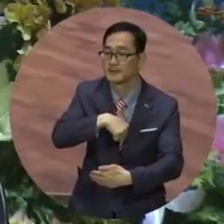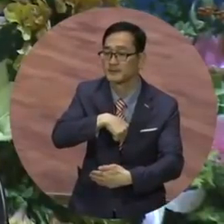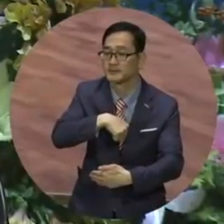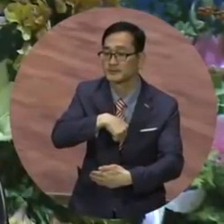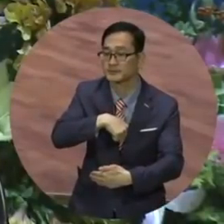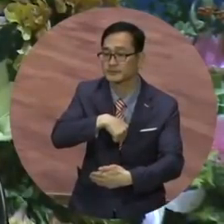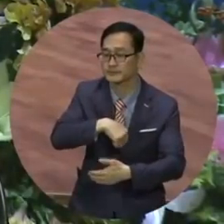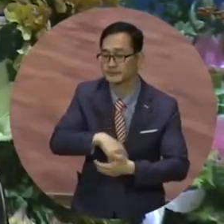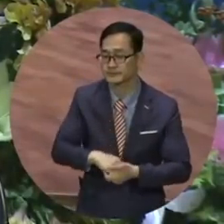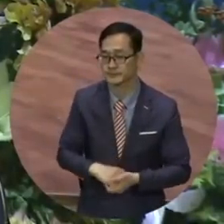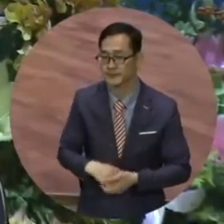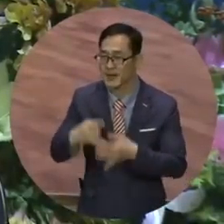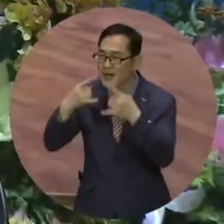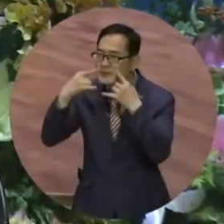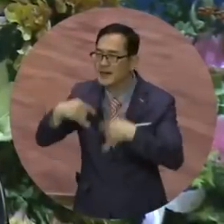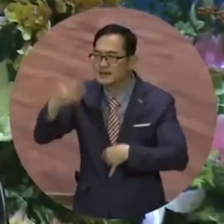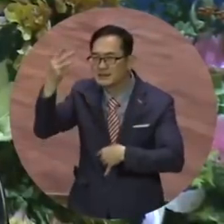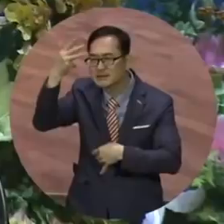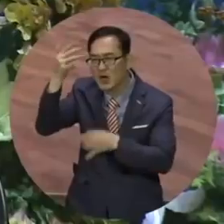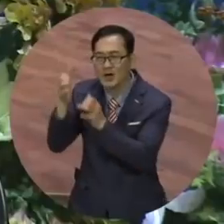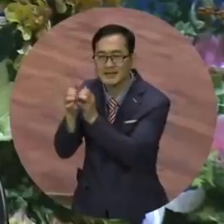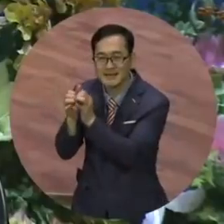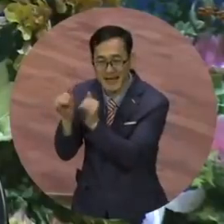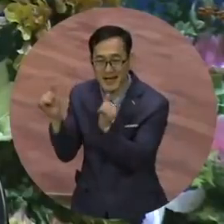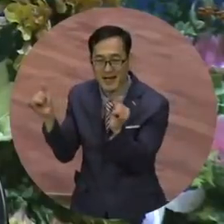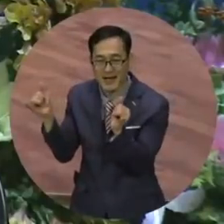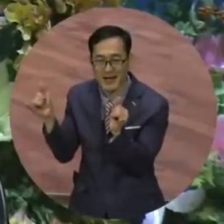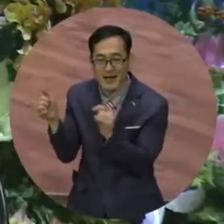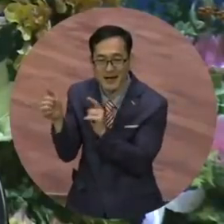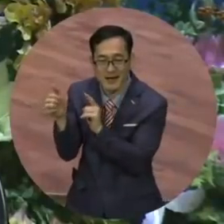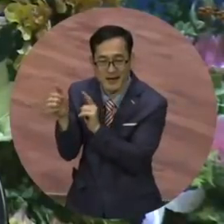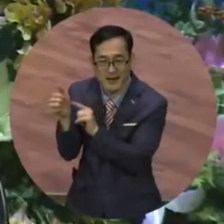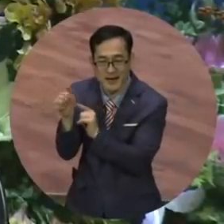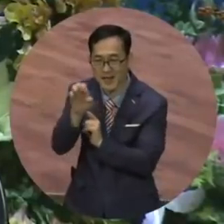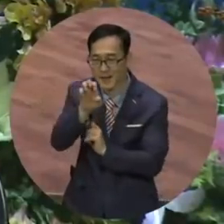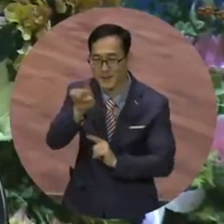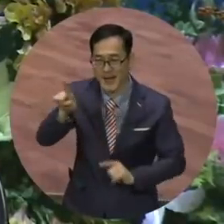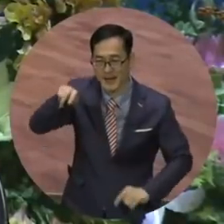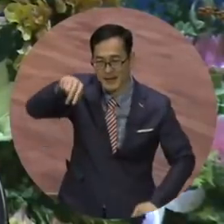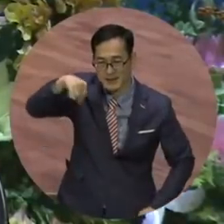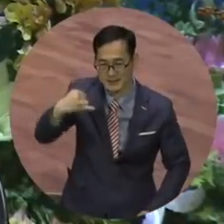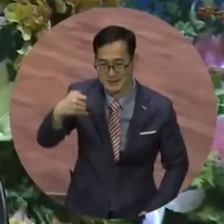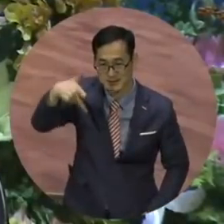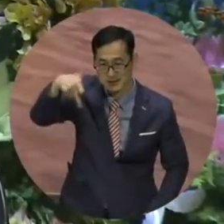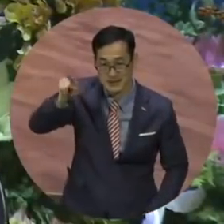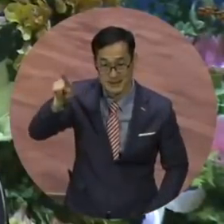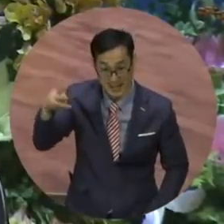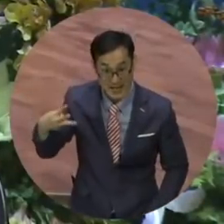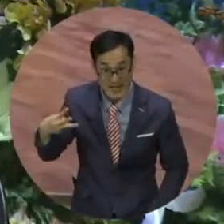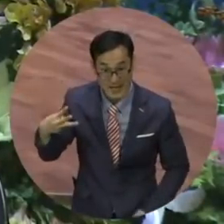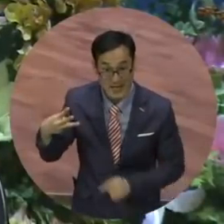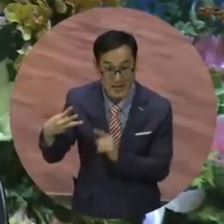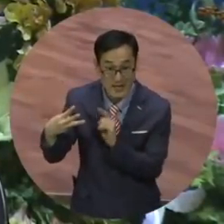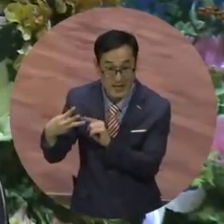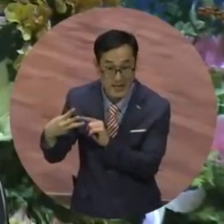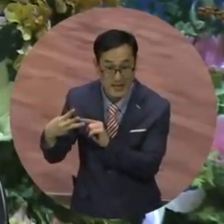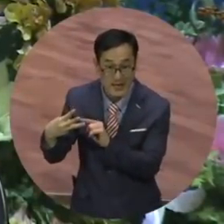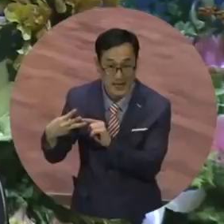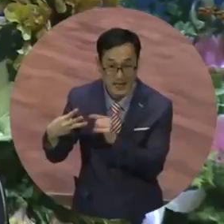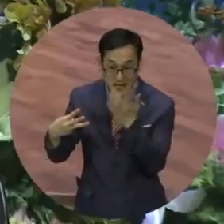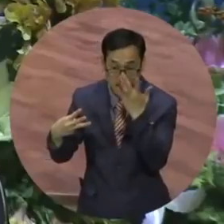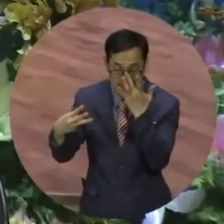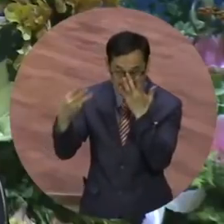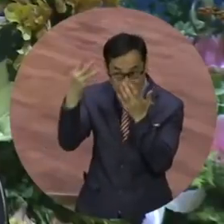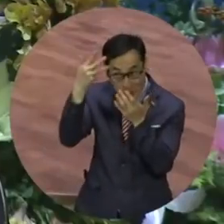유명한 프랑스의 철학자요, 과학자요, 물리학자요, 신학자인 파스칼이 그런 말이죠. 파스칼. 유명한 사람은 뭐 파스칼을 학교 다니는